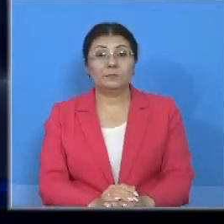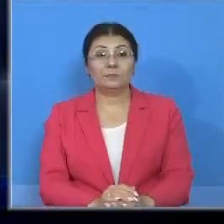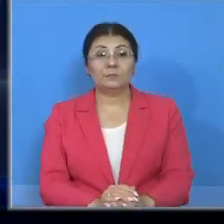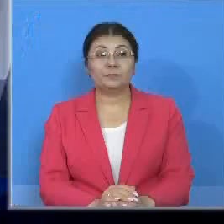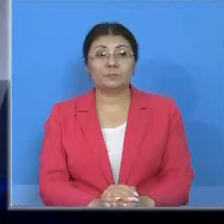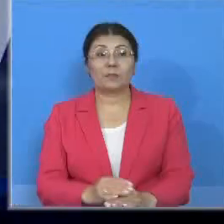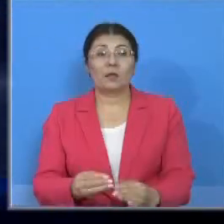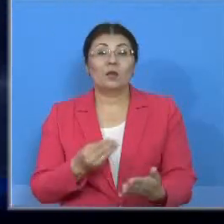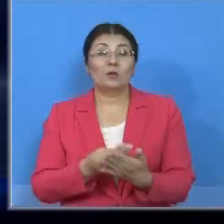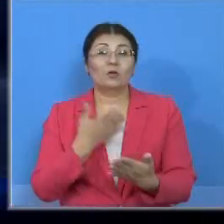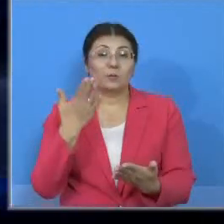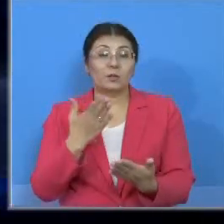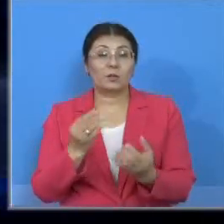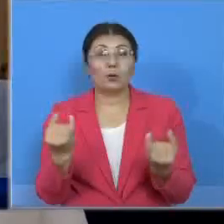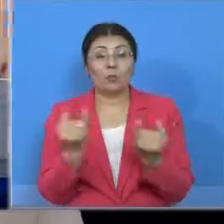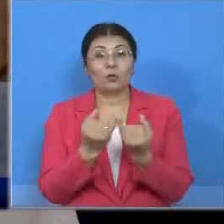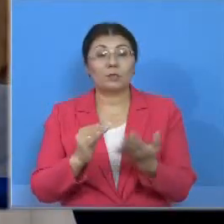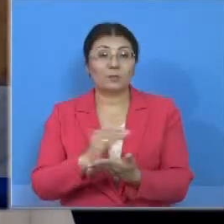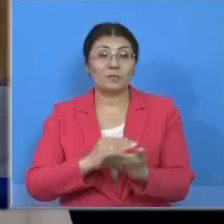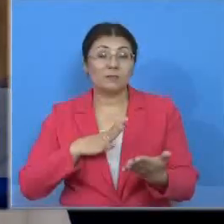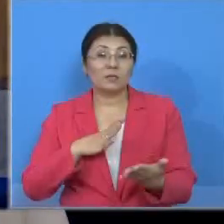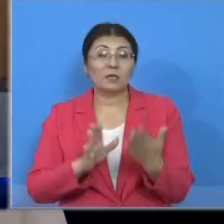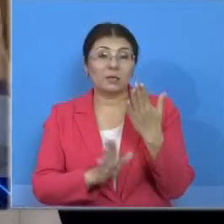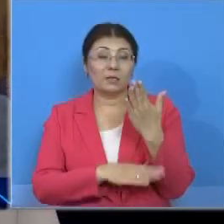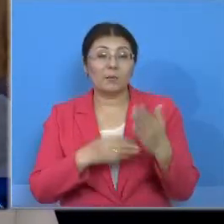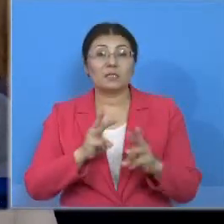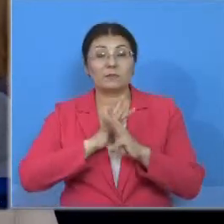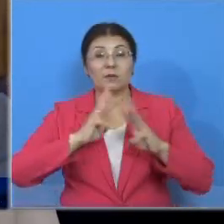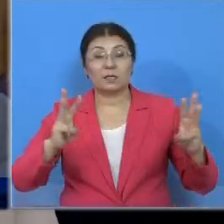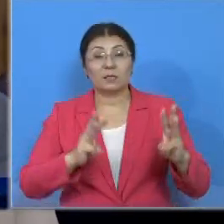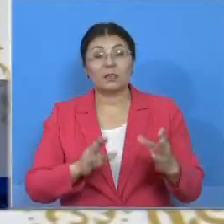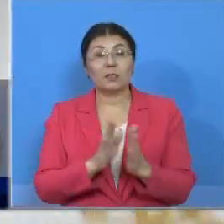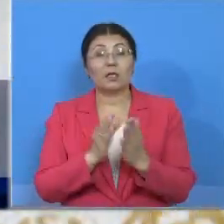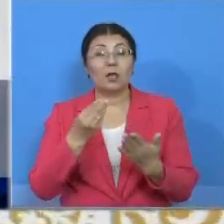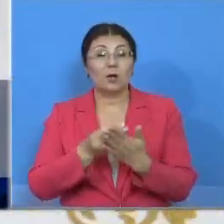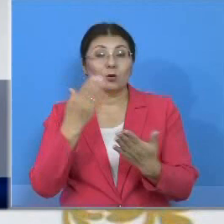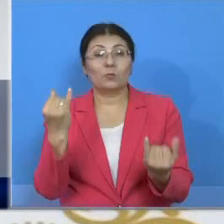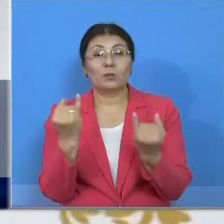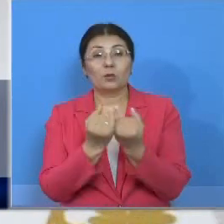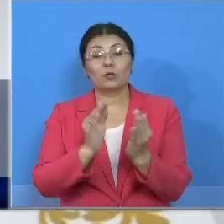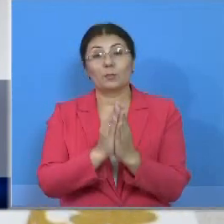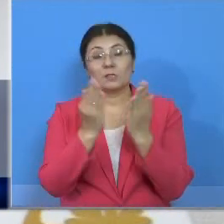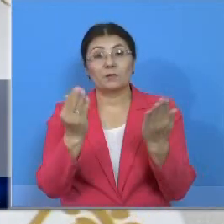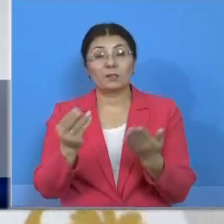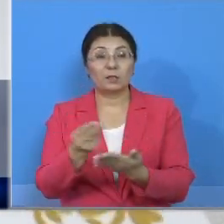Құрметті қонақтарымыздың қолтаңбалары мына жерде. Сапар соңында мәдениет және спорт министрі құрметті қонақтар